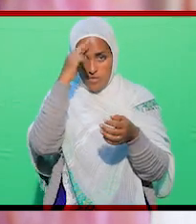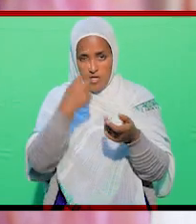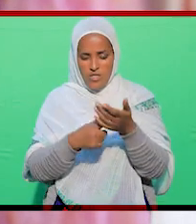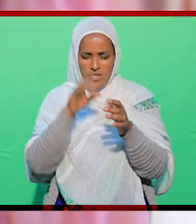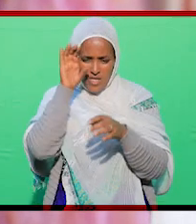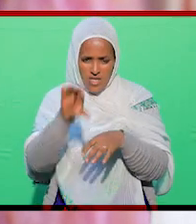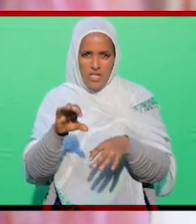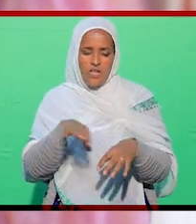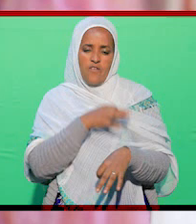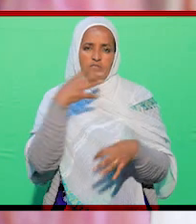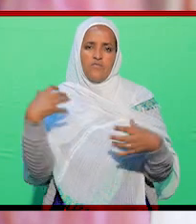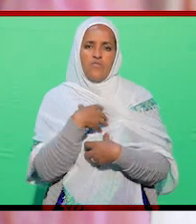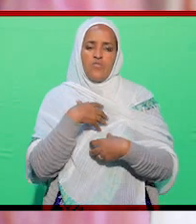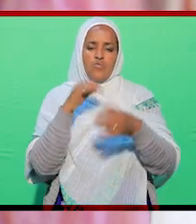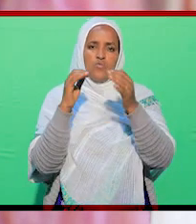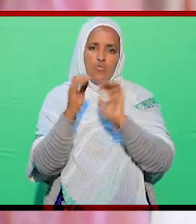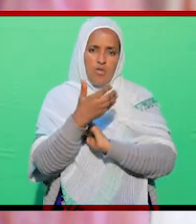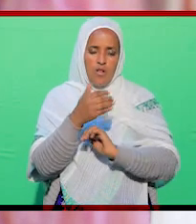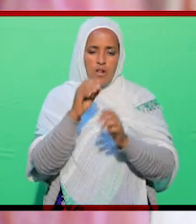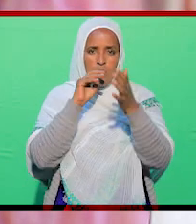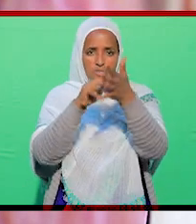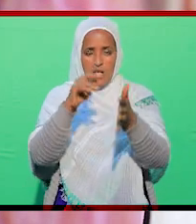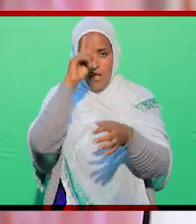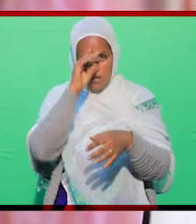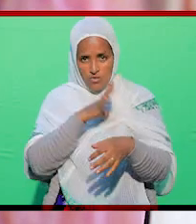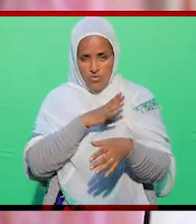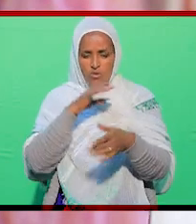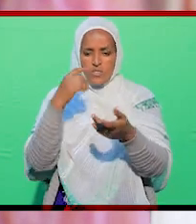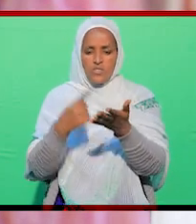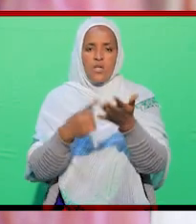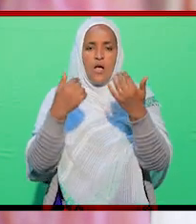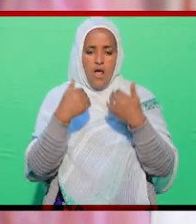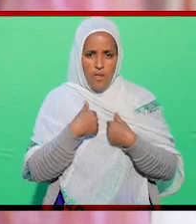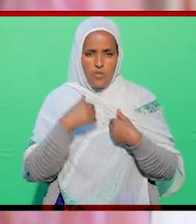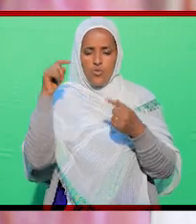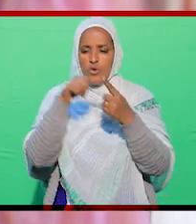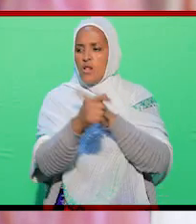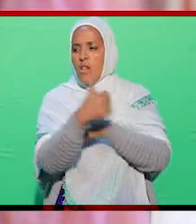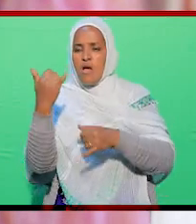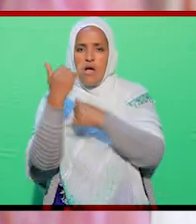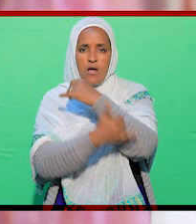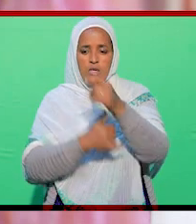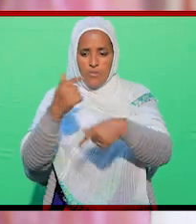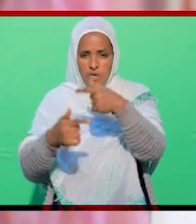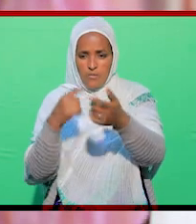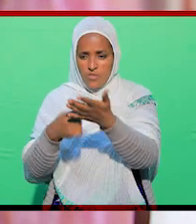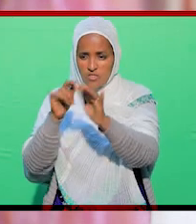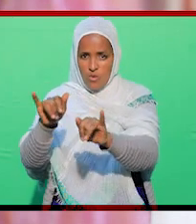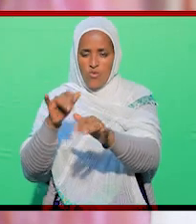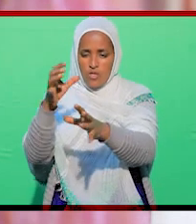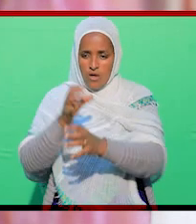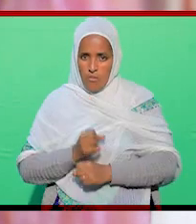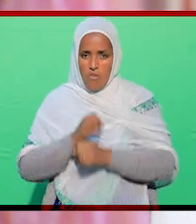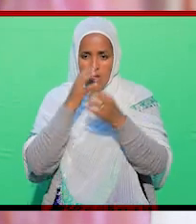ማደሪያ የለንም ብለው ስለሚያስቡ የግድ ነፍሳቸው እንድትፈራ ትሆናለች። ለምሳሌ አንድ ሰው ከዚህ ካለበት ወደ ሌላ